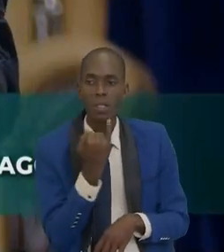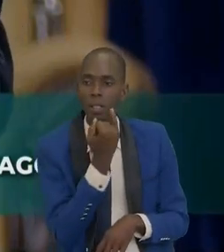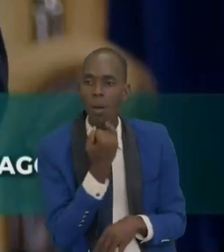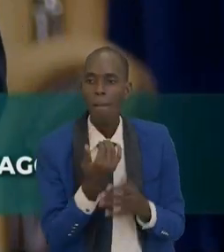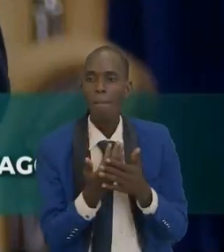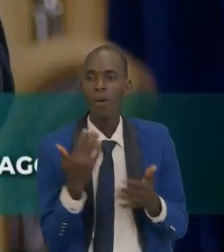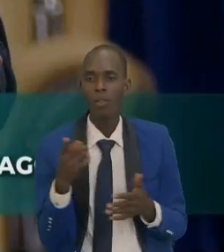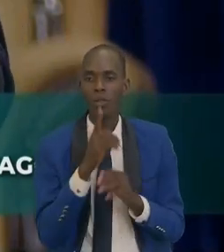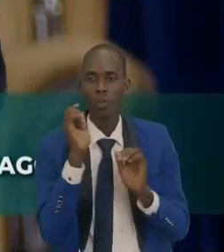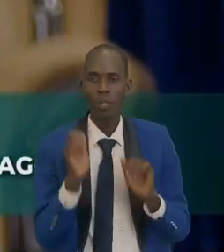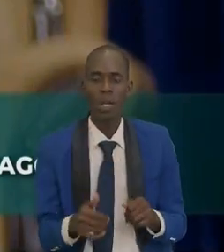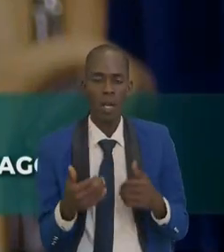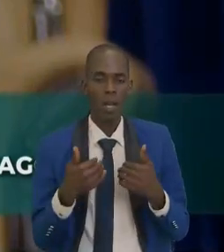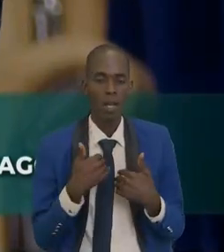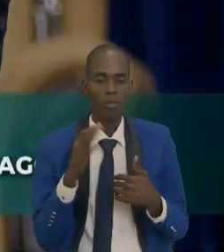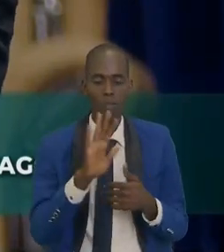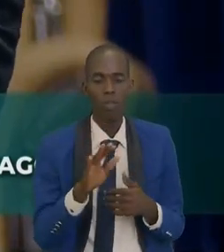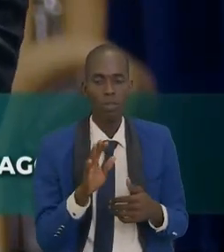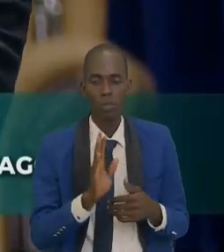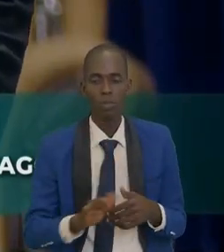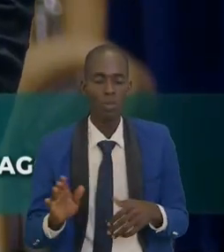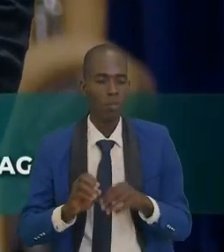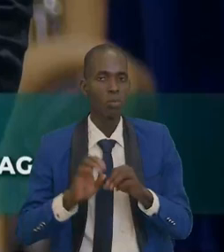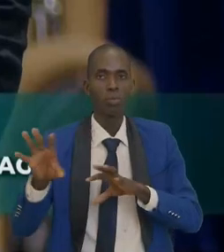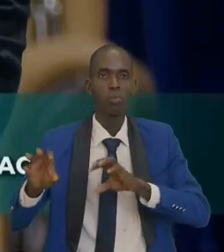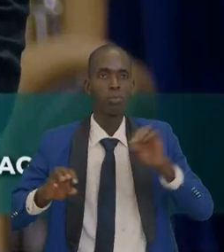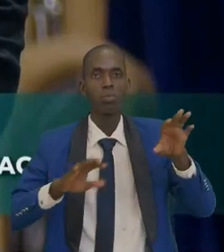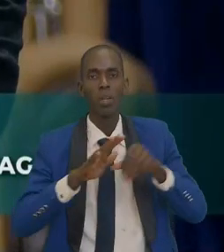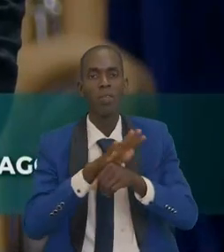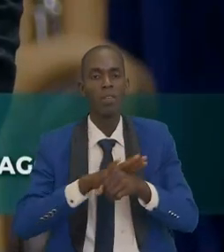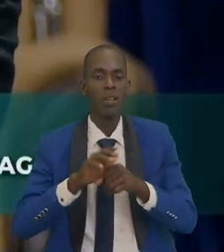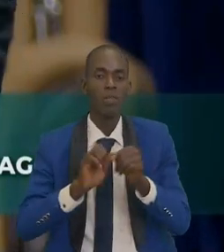avant d'avoir cette tribu dispersée dans le monde,